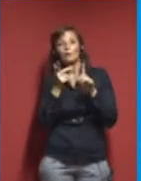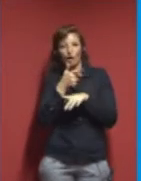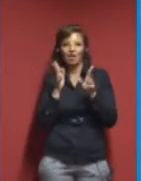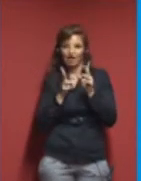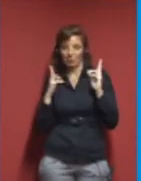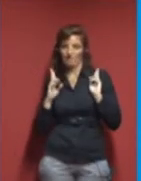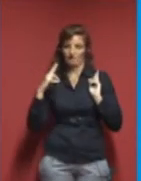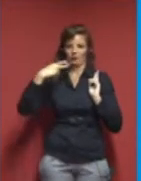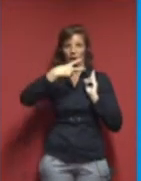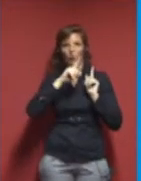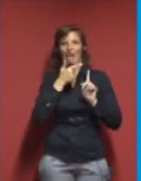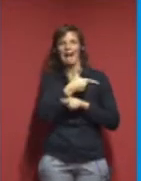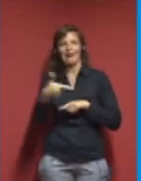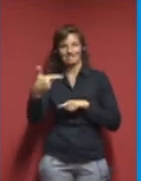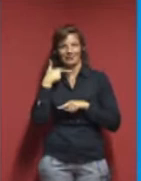laser.